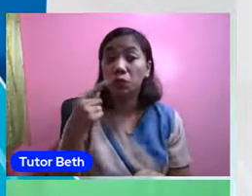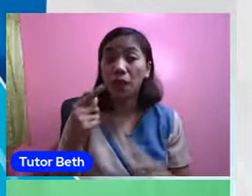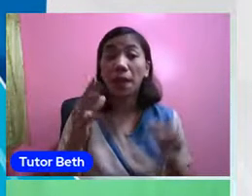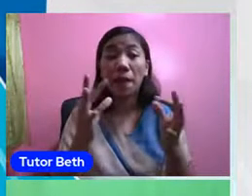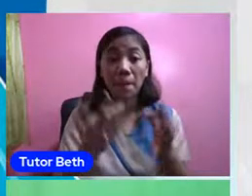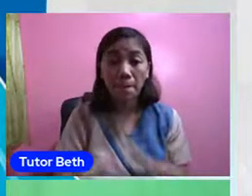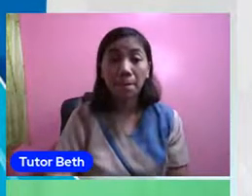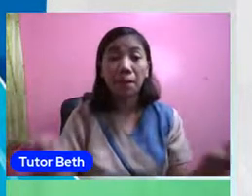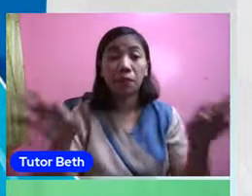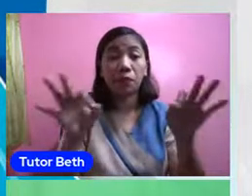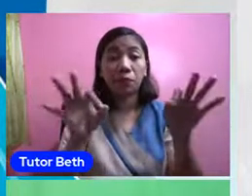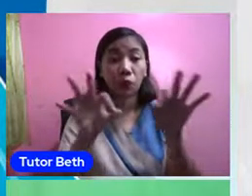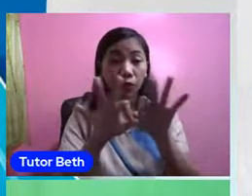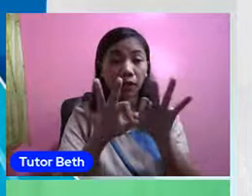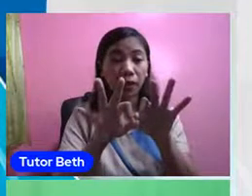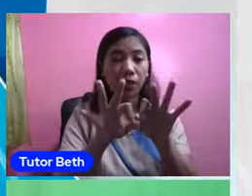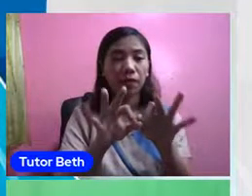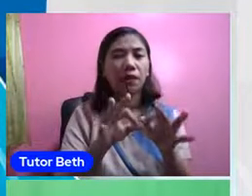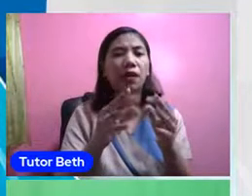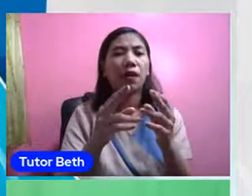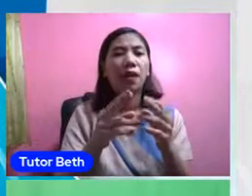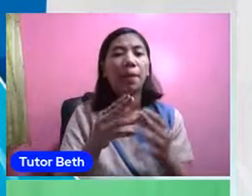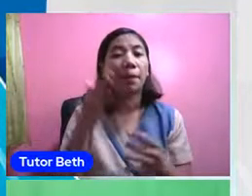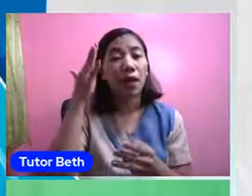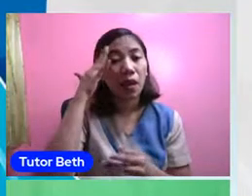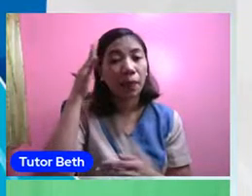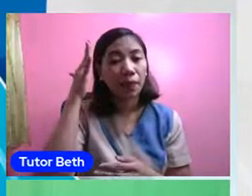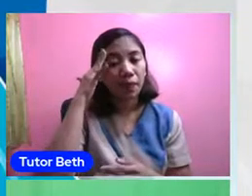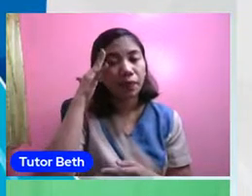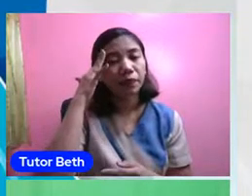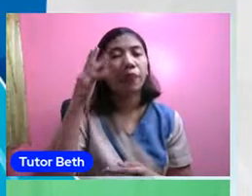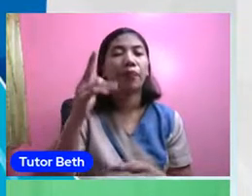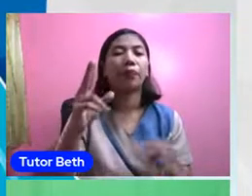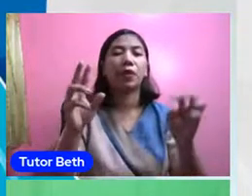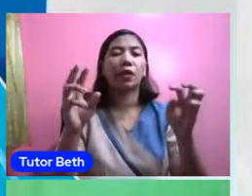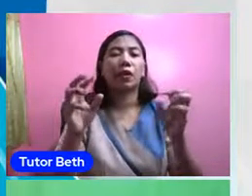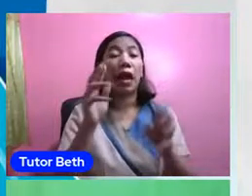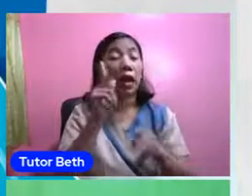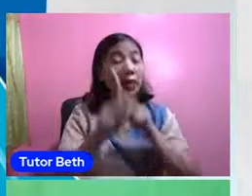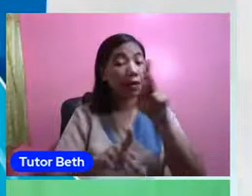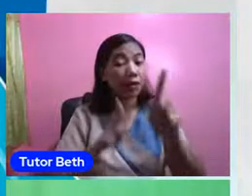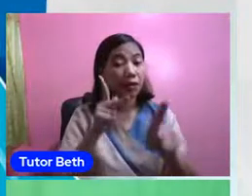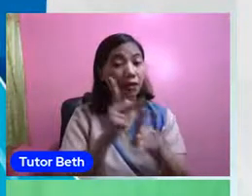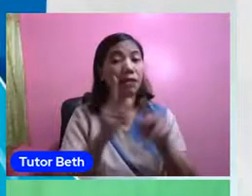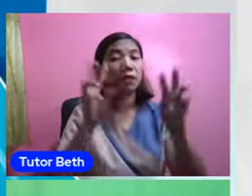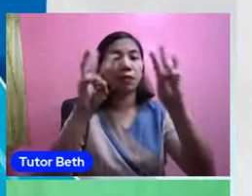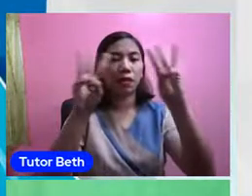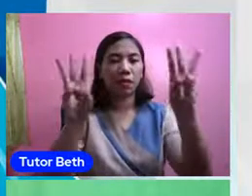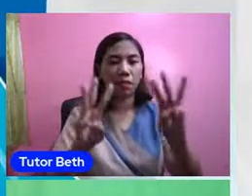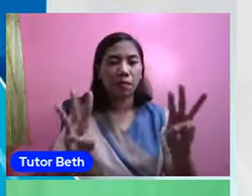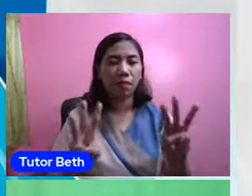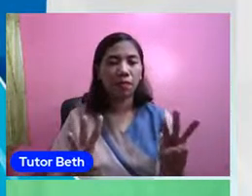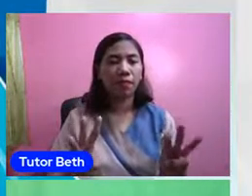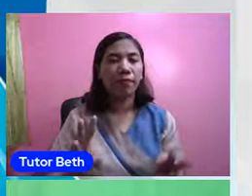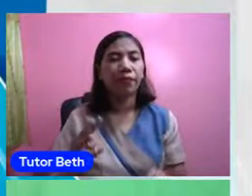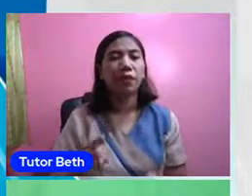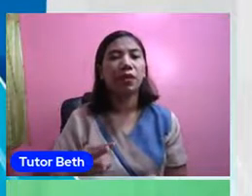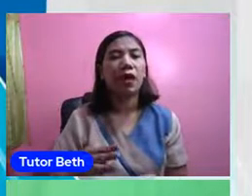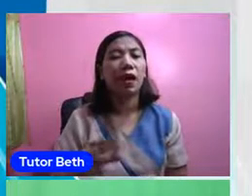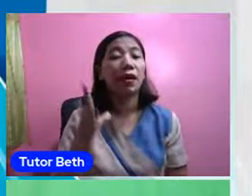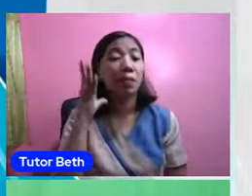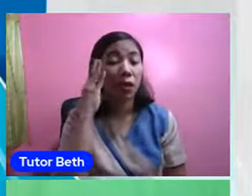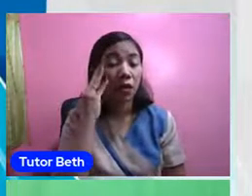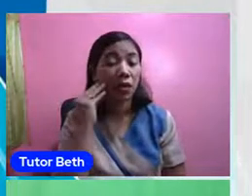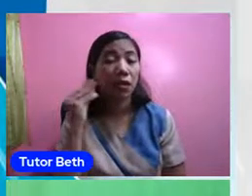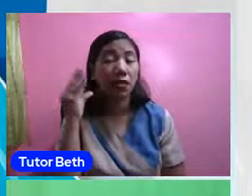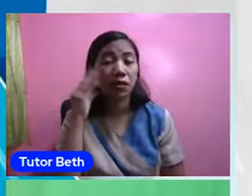uri ng panahon at kalamidad na maaari nating maranasan sa hinaharap